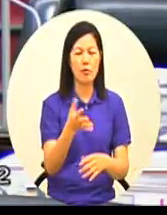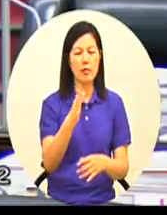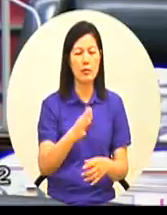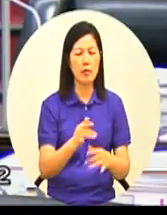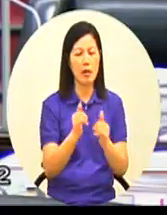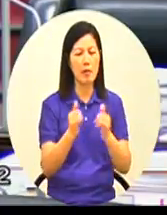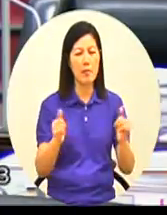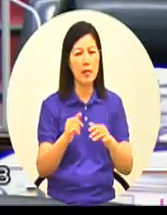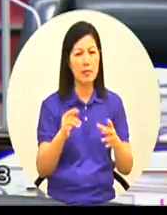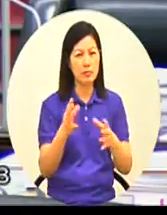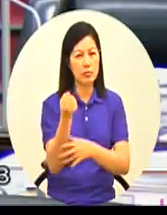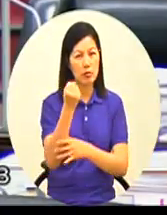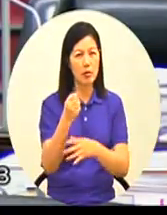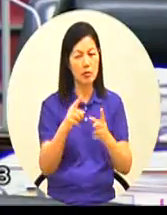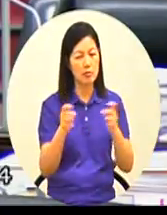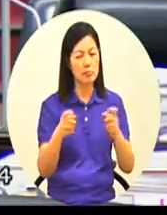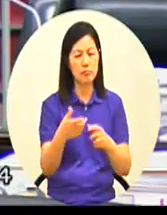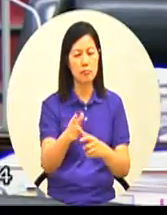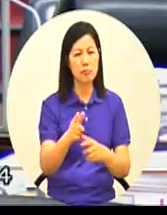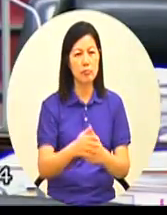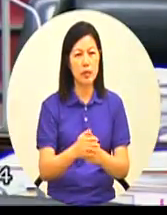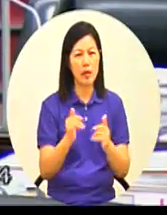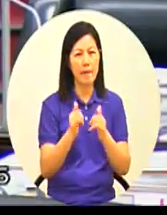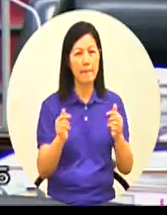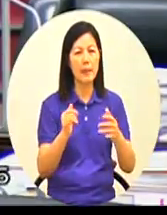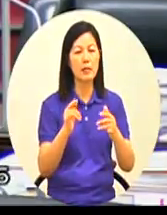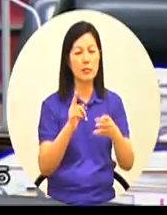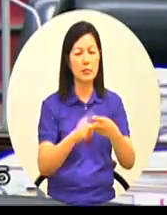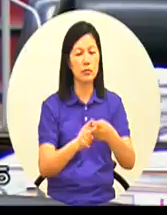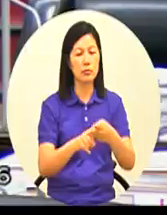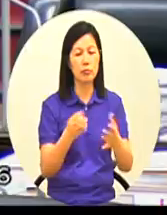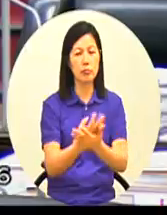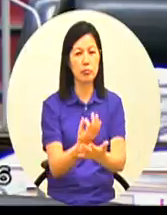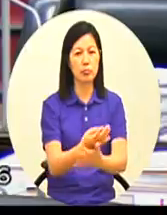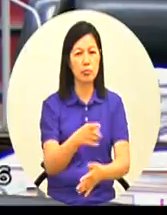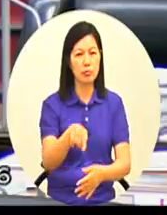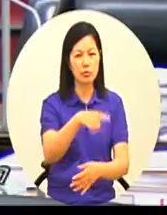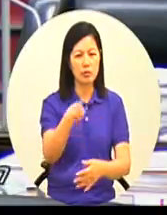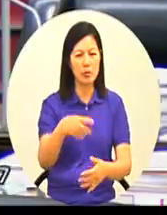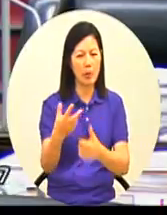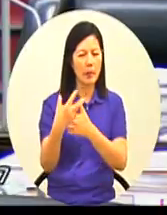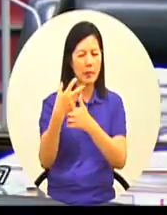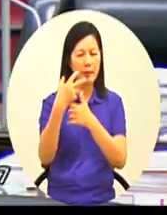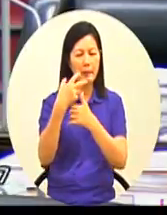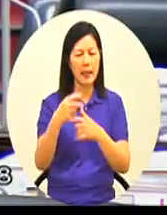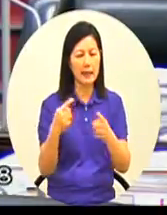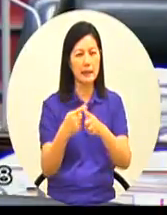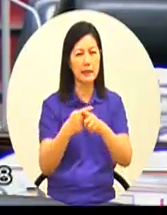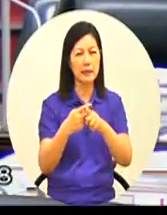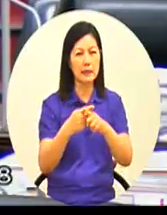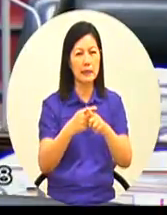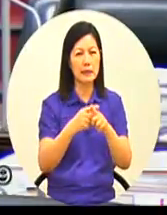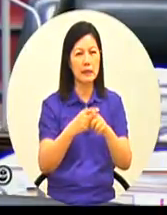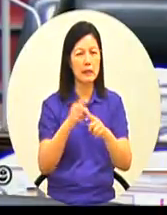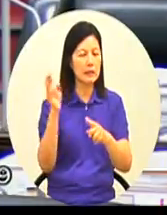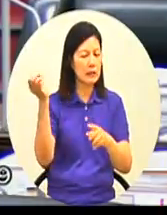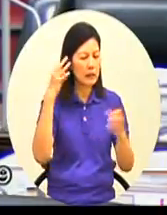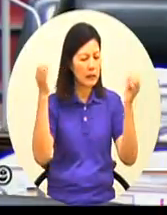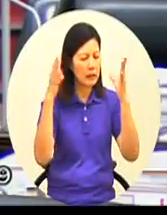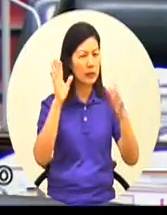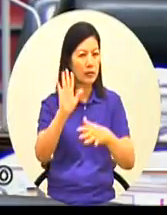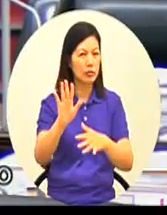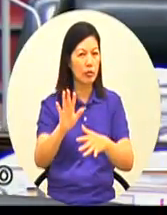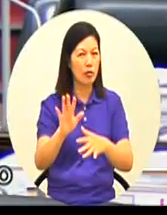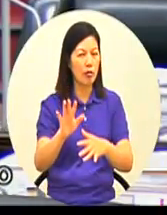的城市，包括我们的民主不够怎么样，都被有这样子的一些骂名跟争议的声音出来，症结